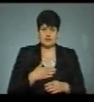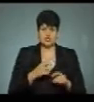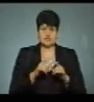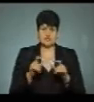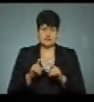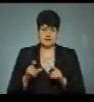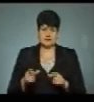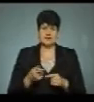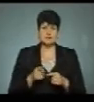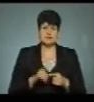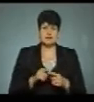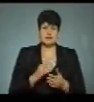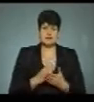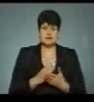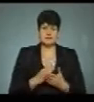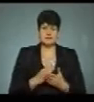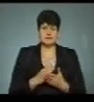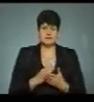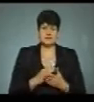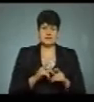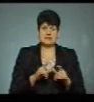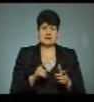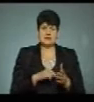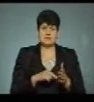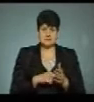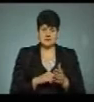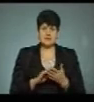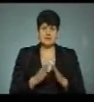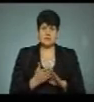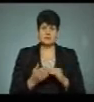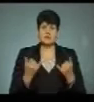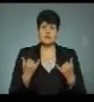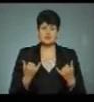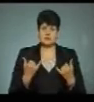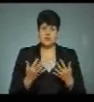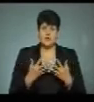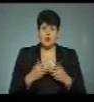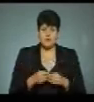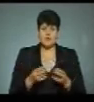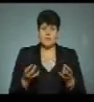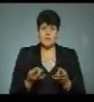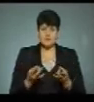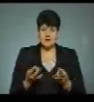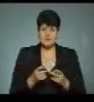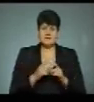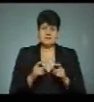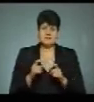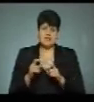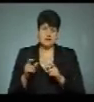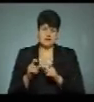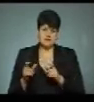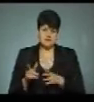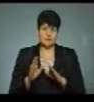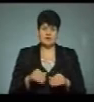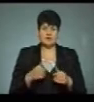заклади, тобто це є заклади міста. Станом на сьогодні прорахована ця потреба по закладах, які опорні будуть